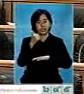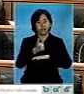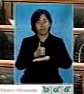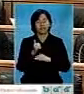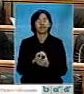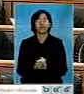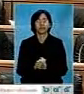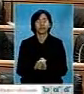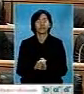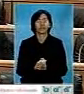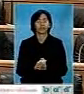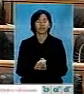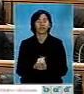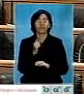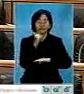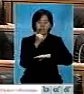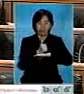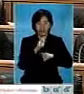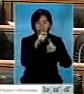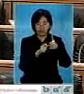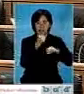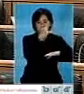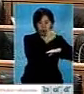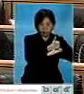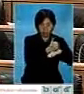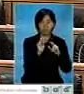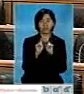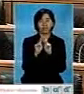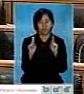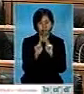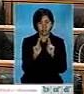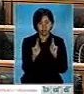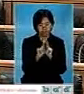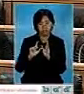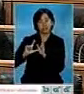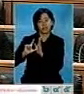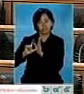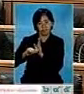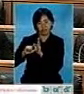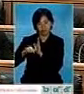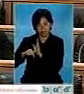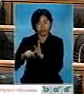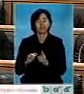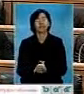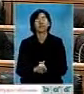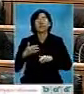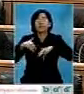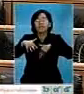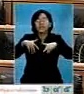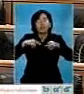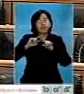มีทั้งผู้บริหารหัวหน้าพรรคกรรมการบริหารเลขาพรรคนอกจากนั้นพี่น้องประชา